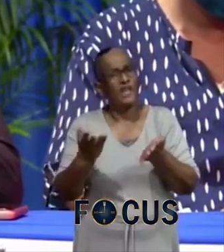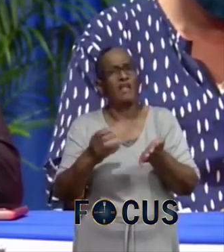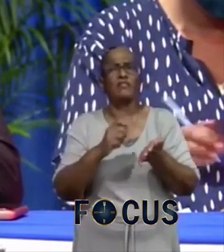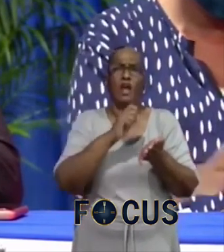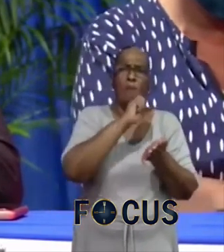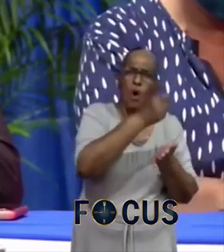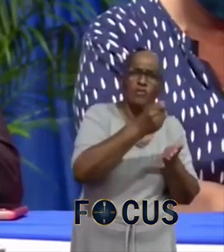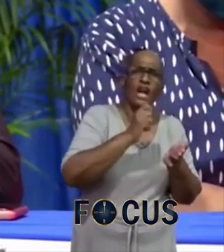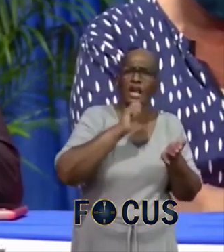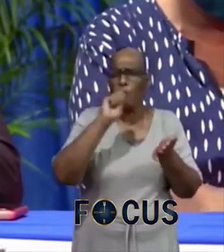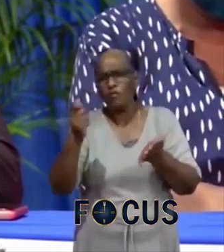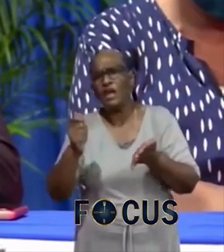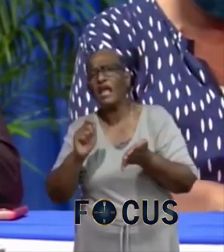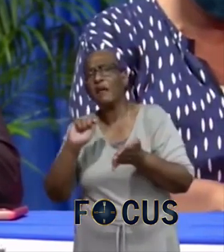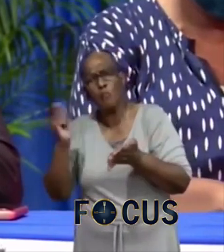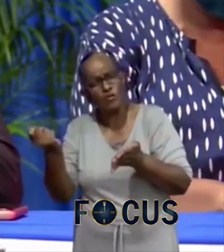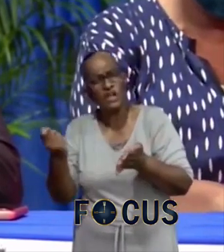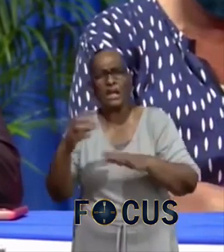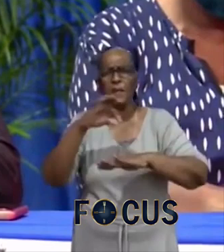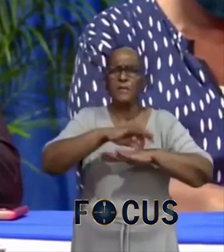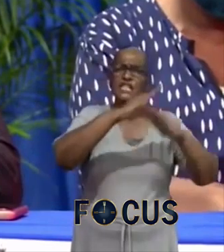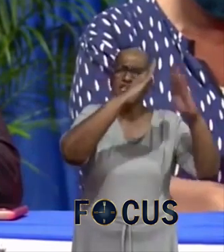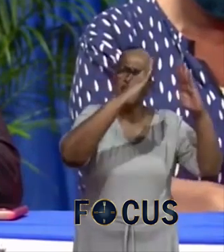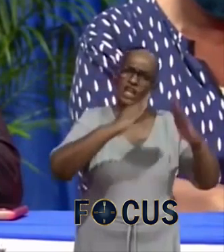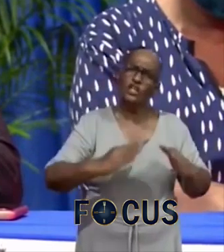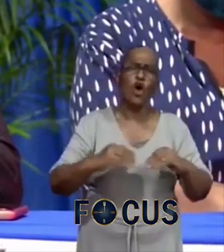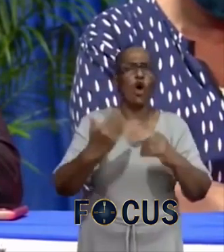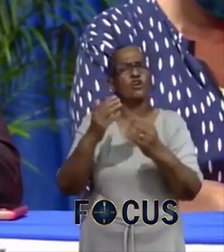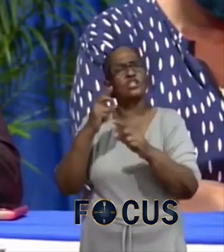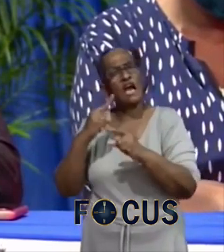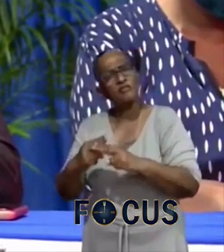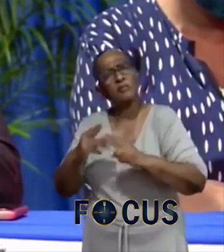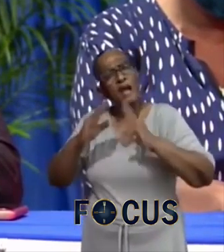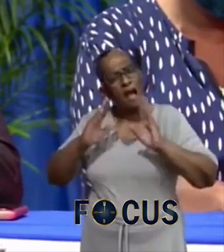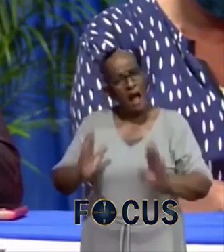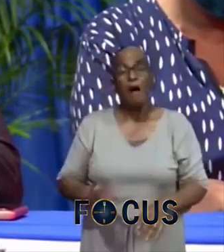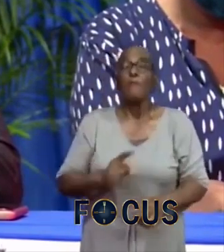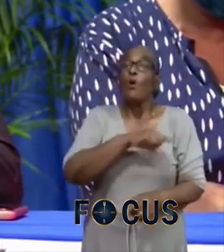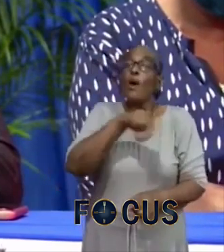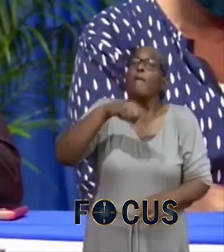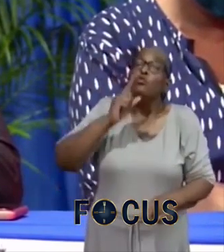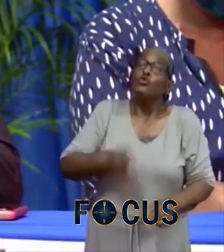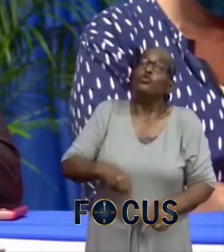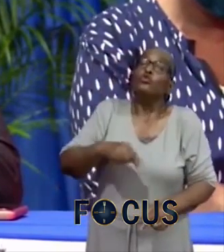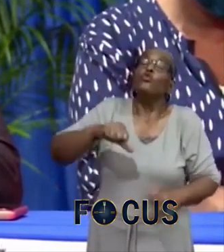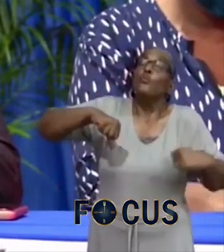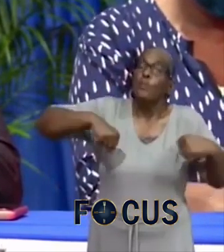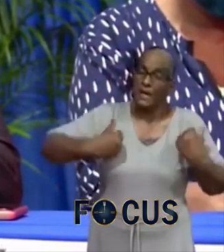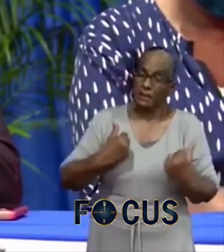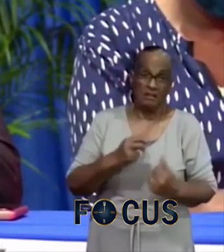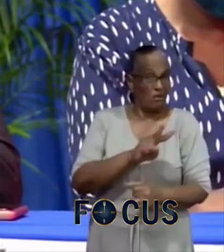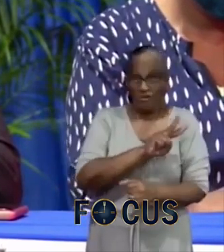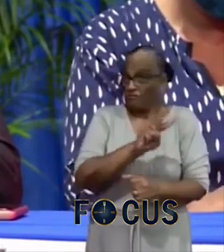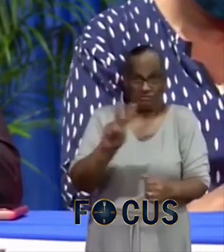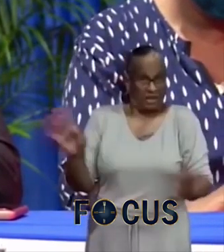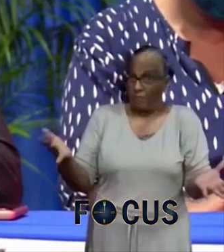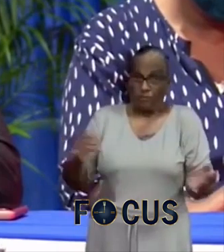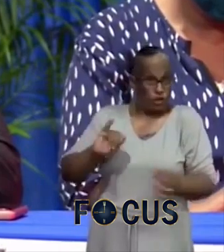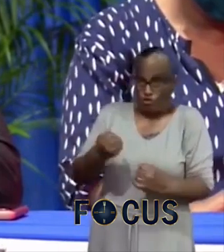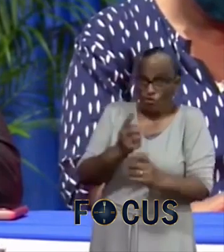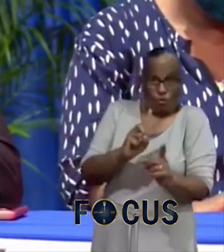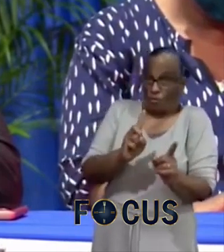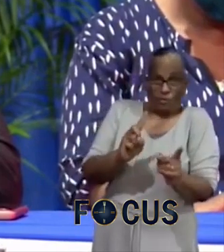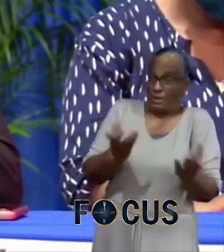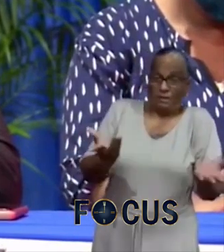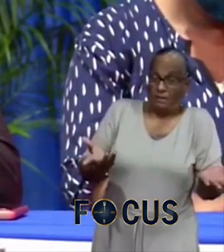mondelinge afspraken die we ook hadden gemaakt met de verschillende ziekenhuizen, van we moeten gaan beginnen te kijken. Het is niet vreemd, het is niet nieuw. We